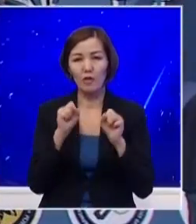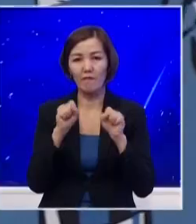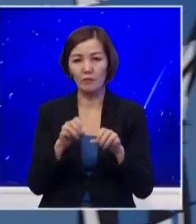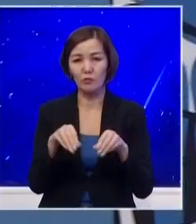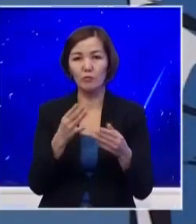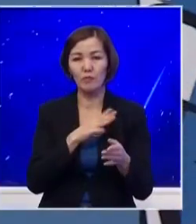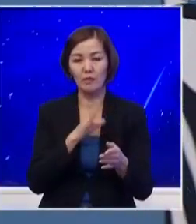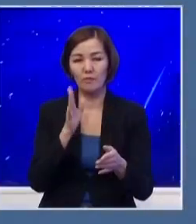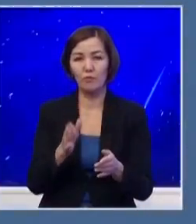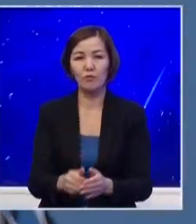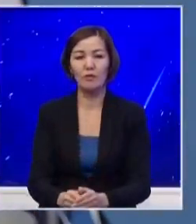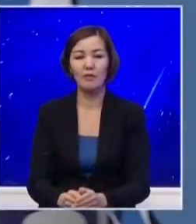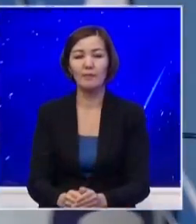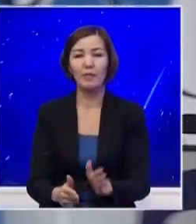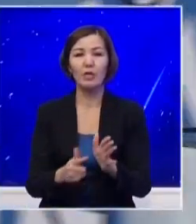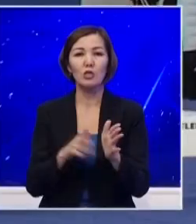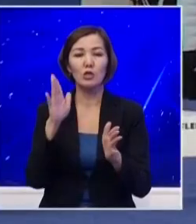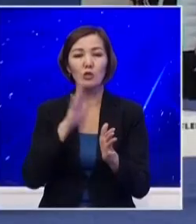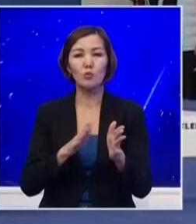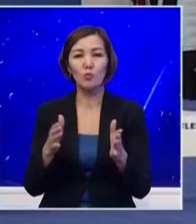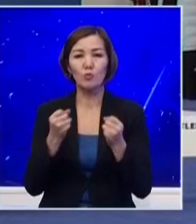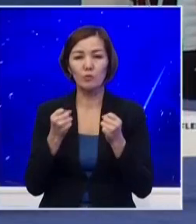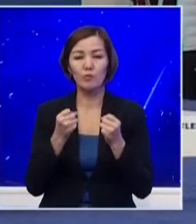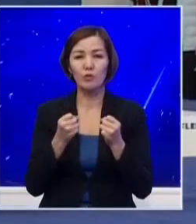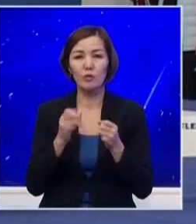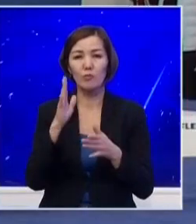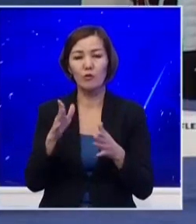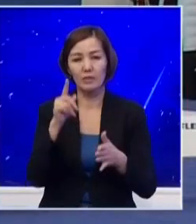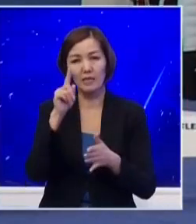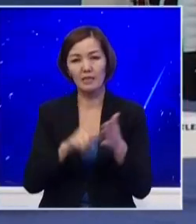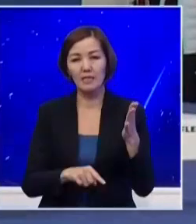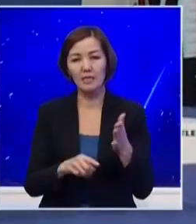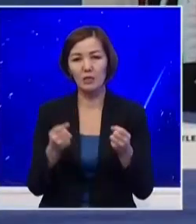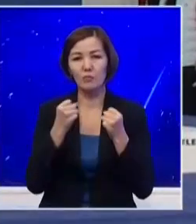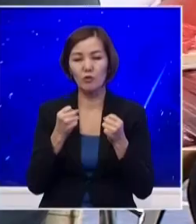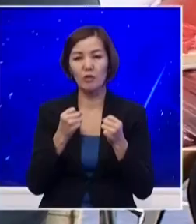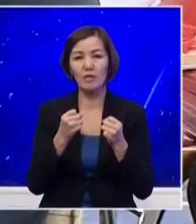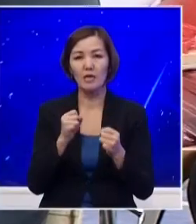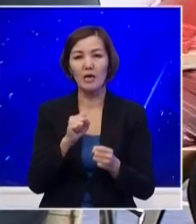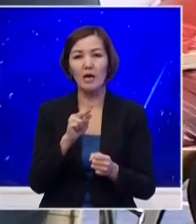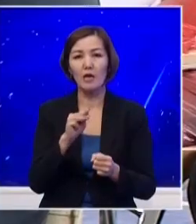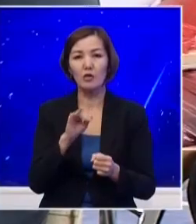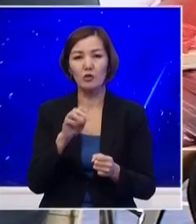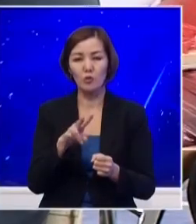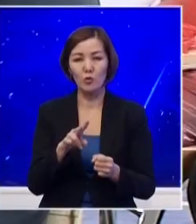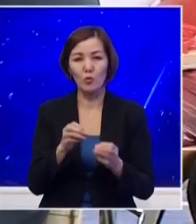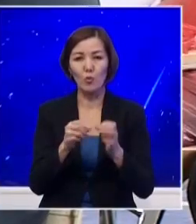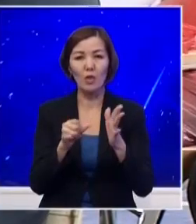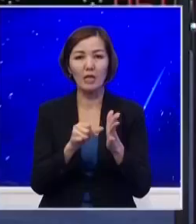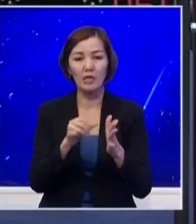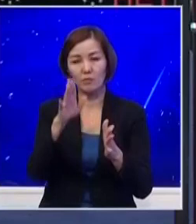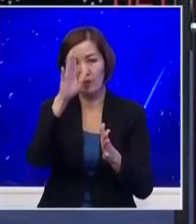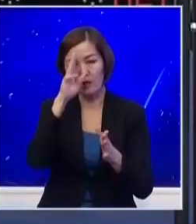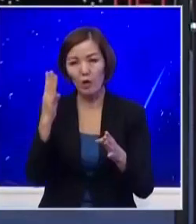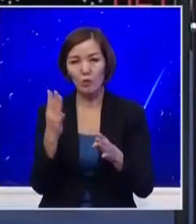бердік. Жетісулық атлеттер қатарында болашағынан зор үміт күттіретін спортшылардың бірі Ақжол Құрманбек. 16 жастағы өрен